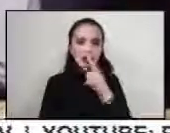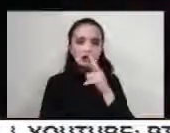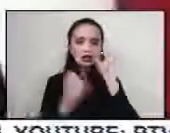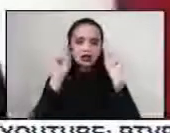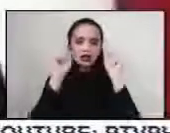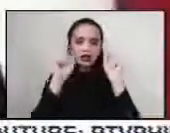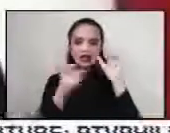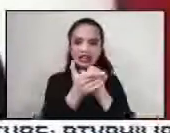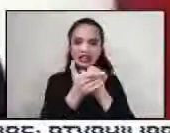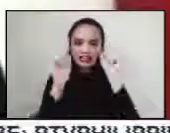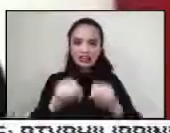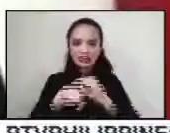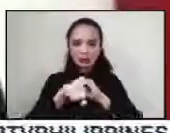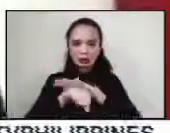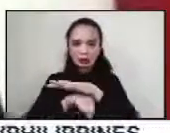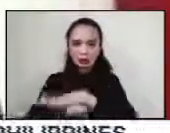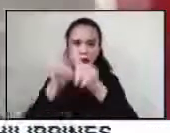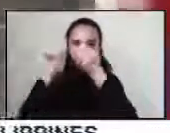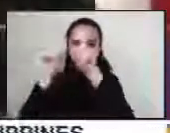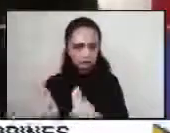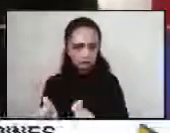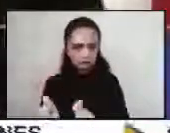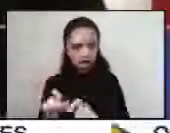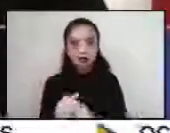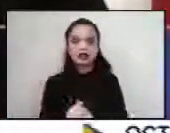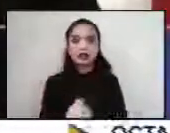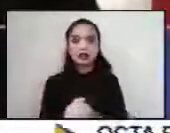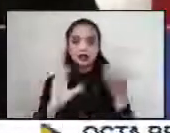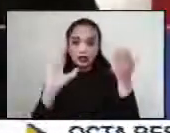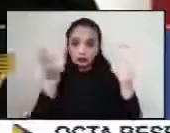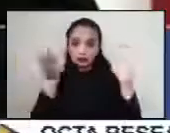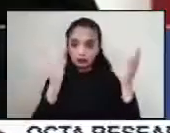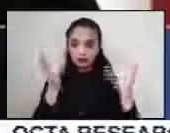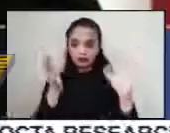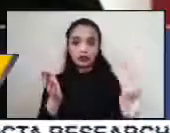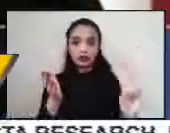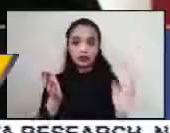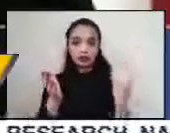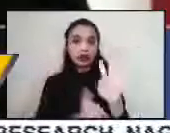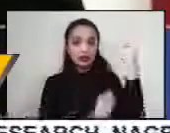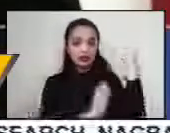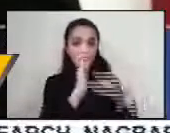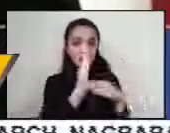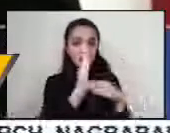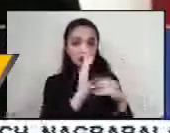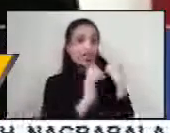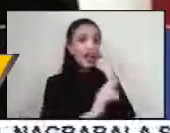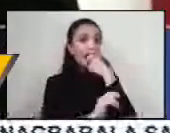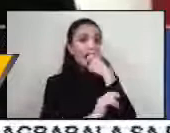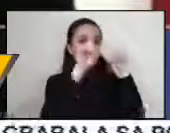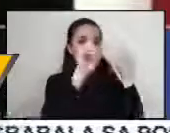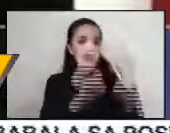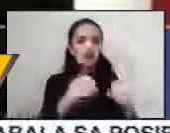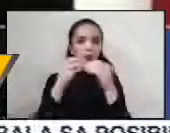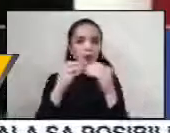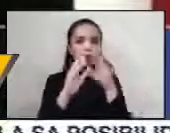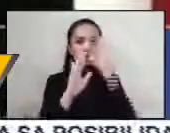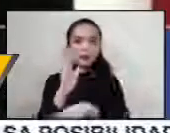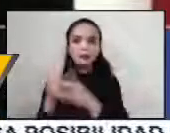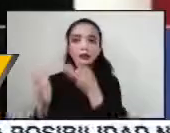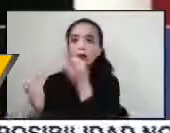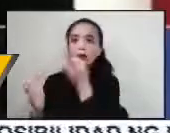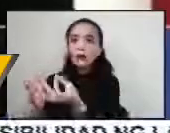of Health. No, inaantay lang po natin na matapos ng Philippine Red Cross yung additional recommendation po ng ating